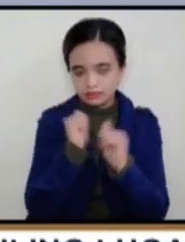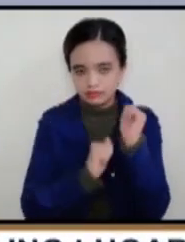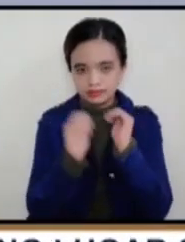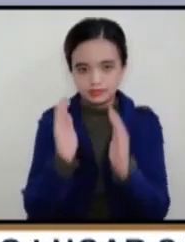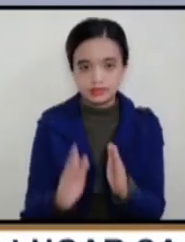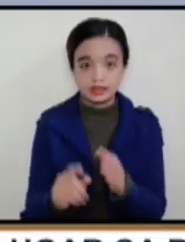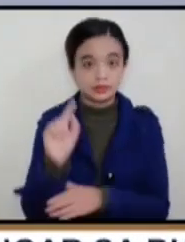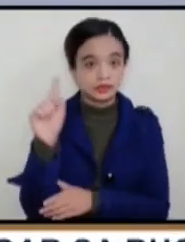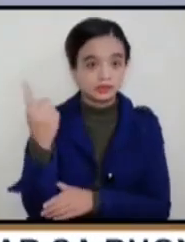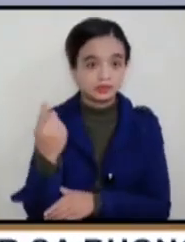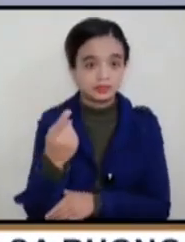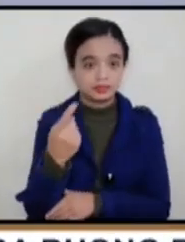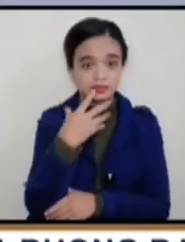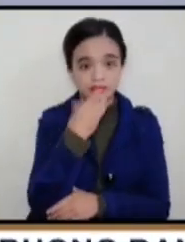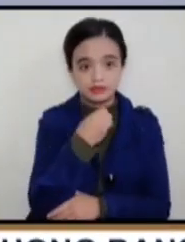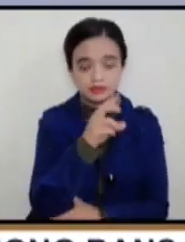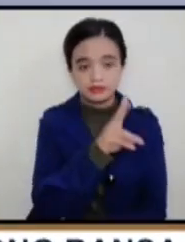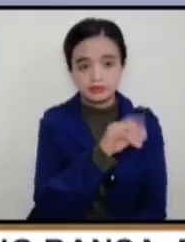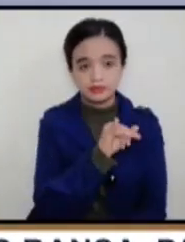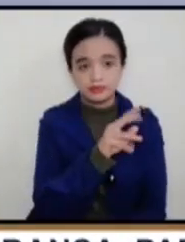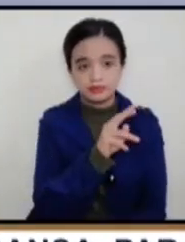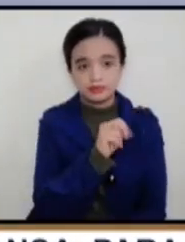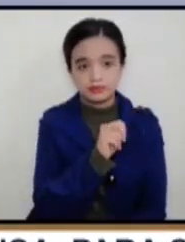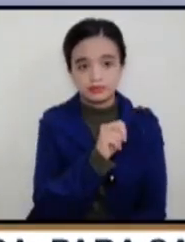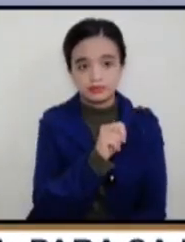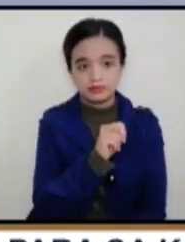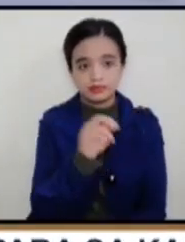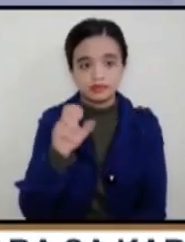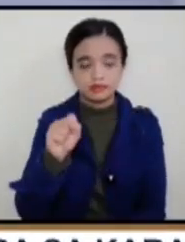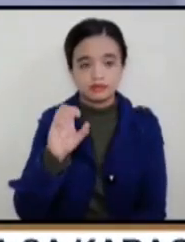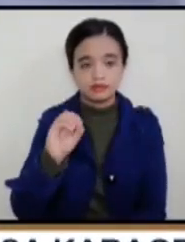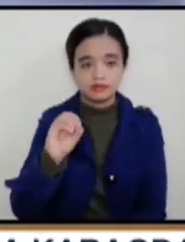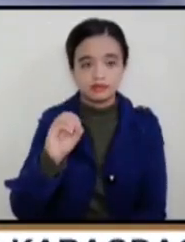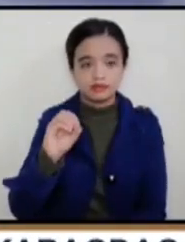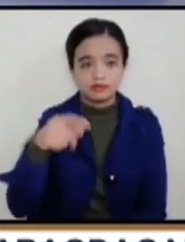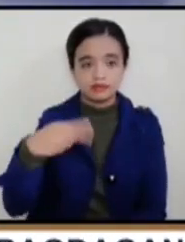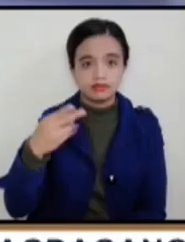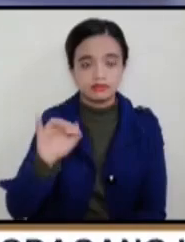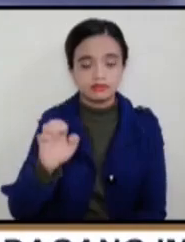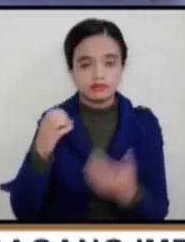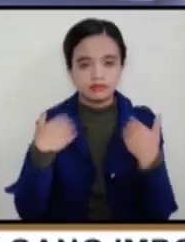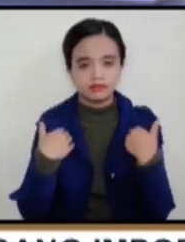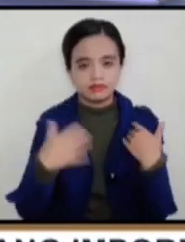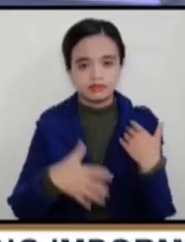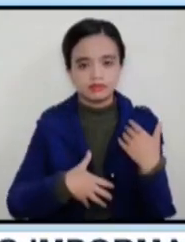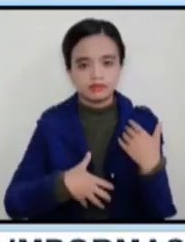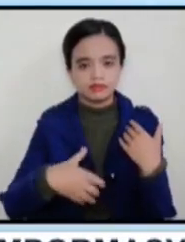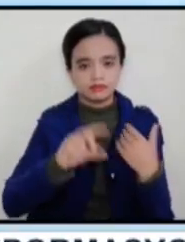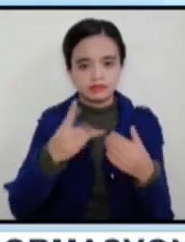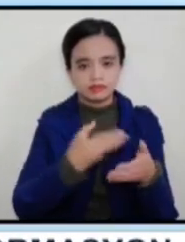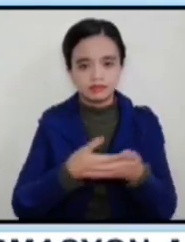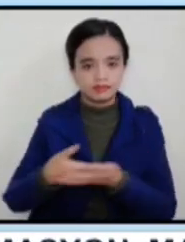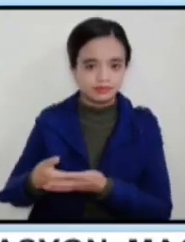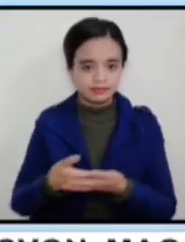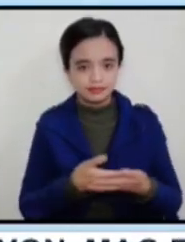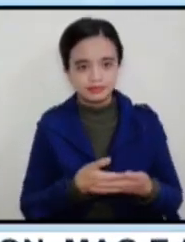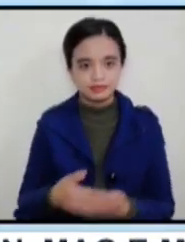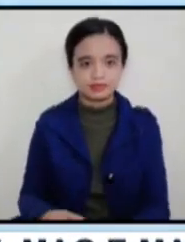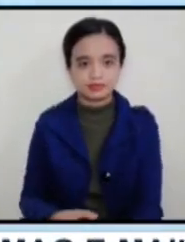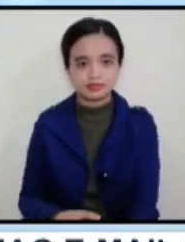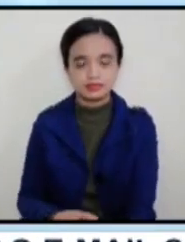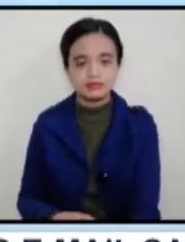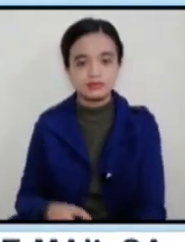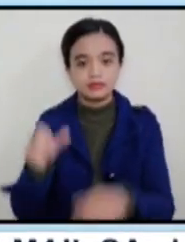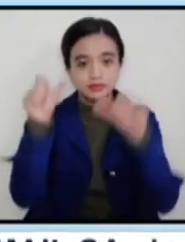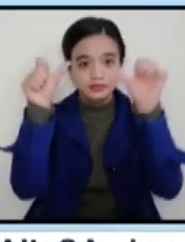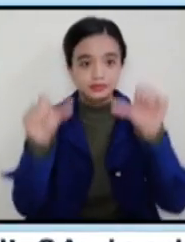celebrity couple na sina Vin Abrenica at Sophie Albert, ipinagbubuntis na ang kanilang second baby. Sa kanilang official Instagram